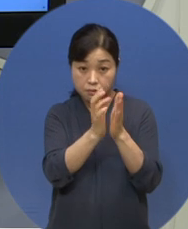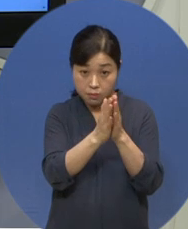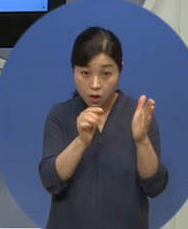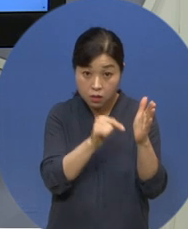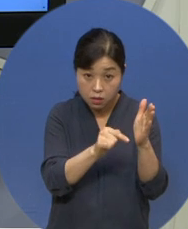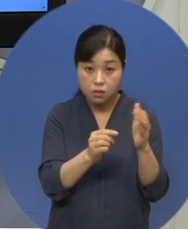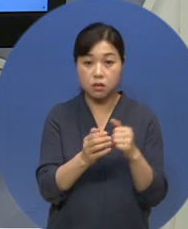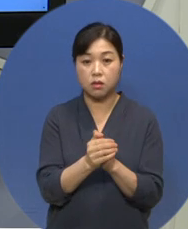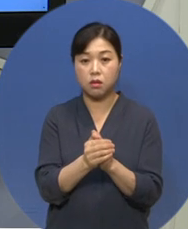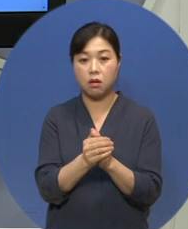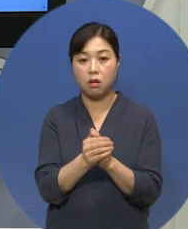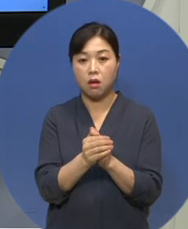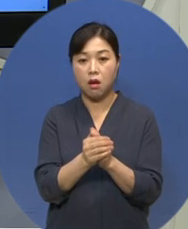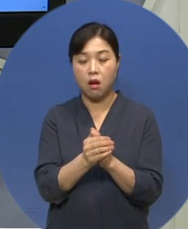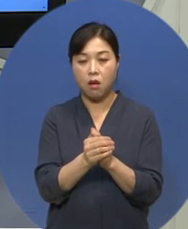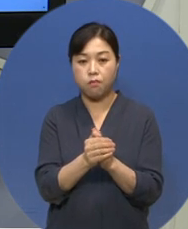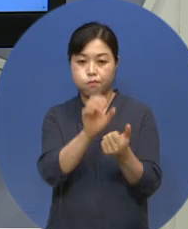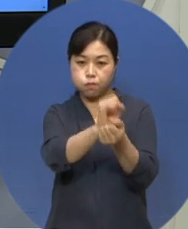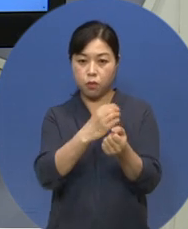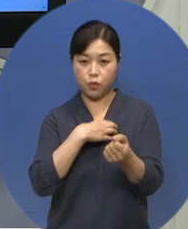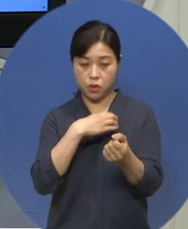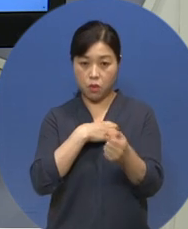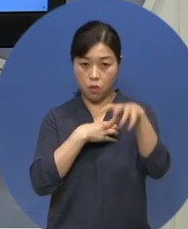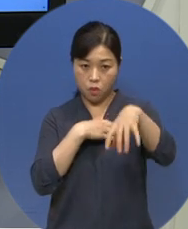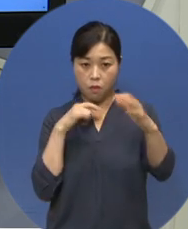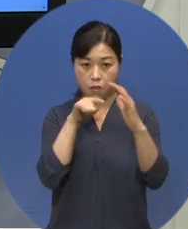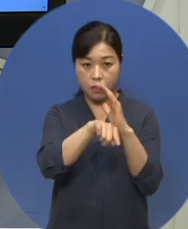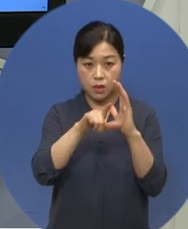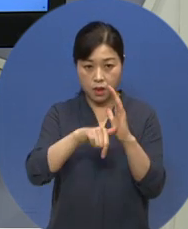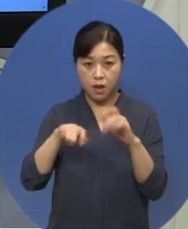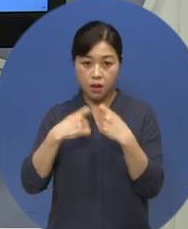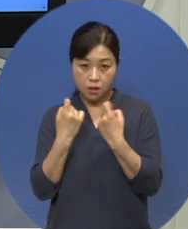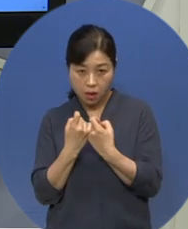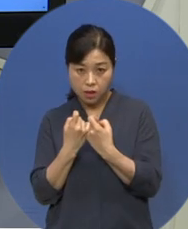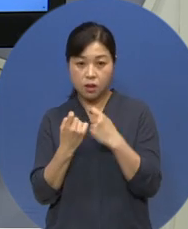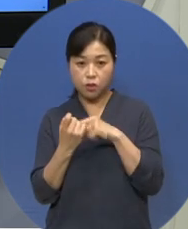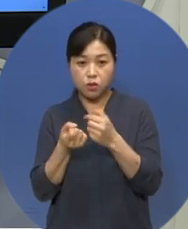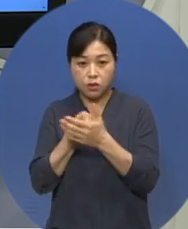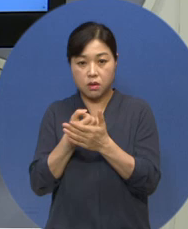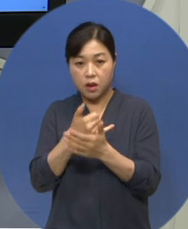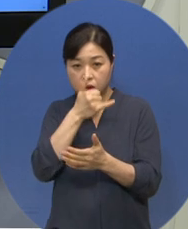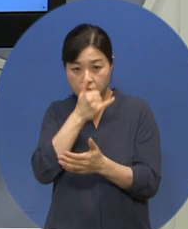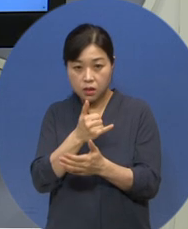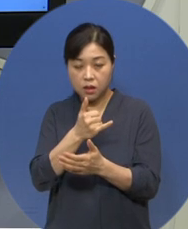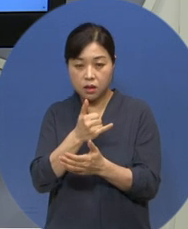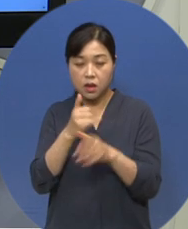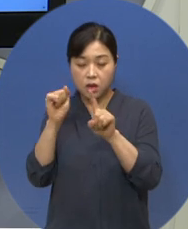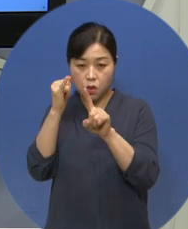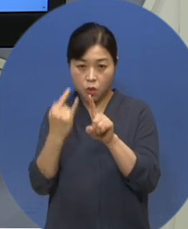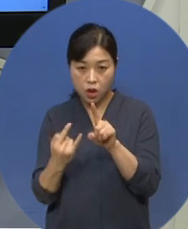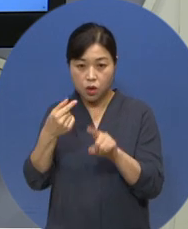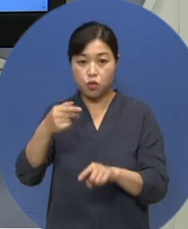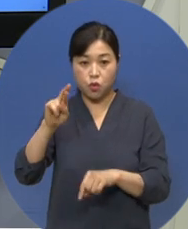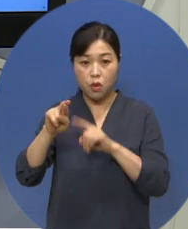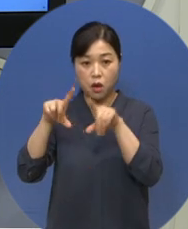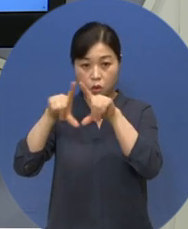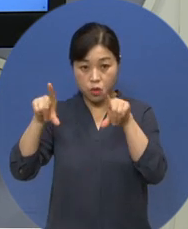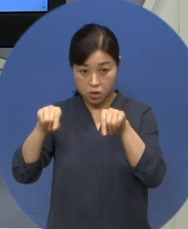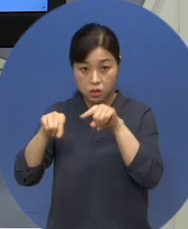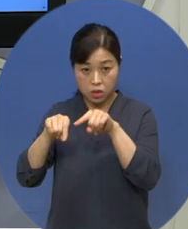고위험 시설 이용 시에 게임별 암호화 된 이래 용 qr 코드 를 발급받아 시설 관리자에게 제시해야